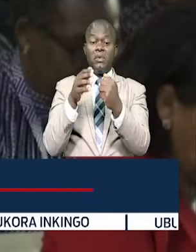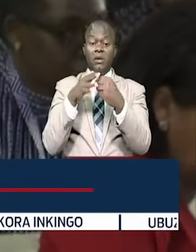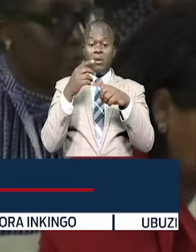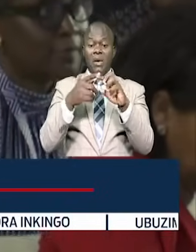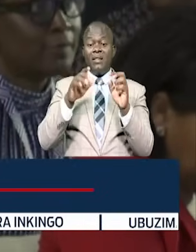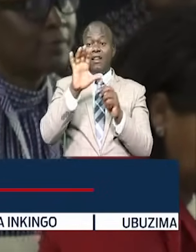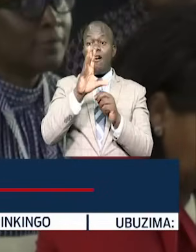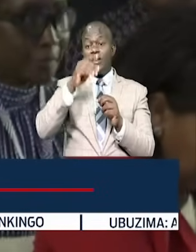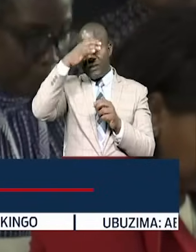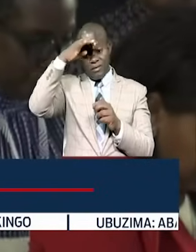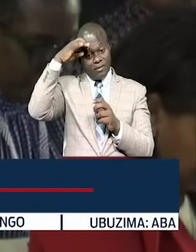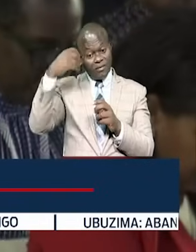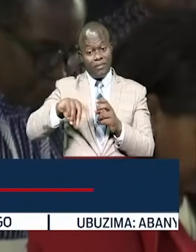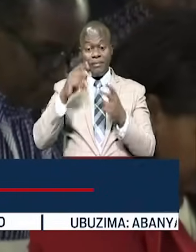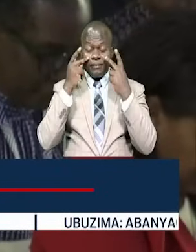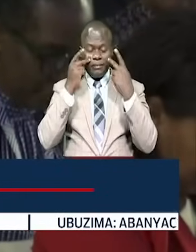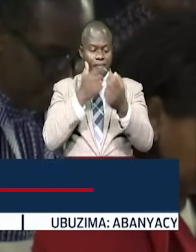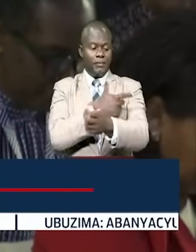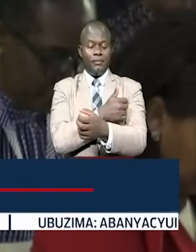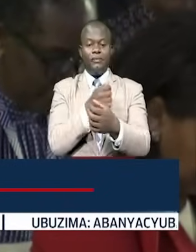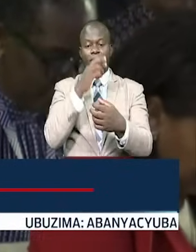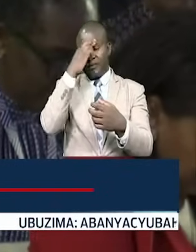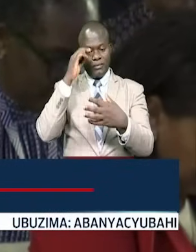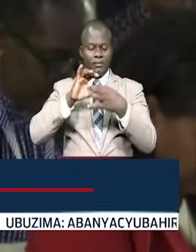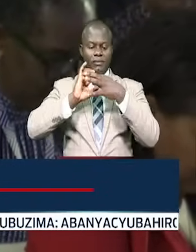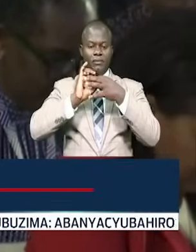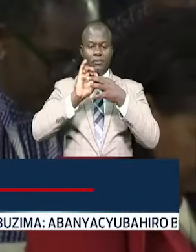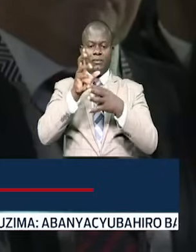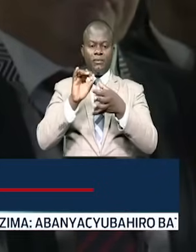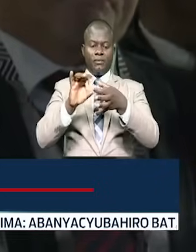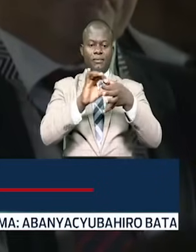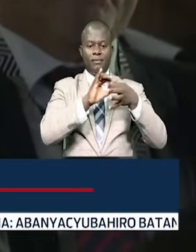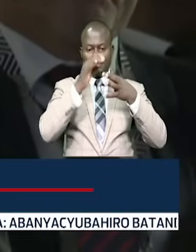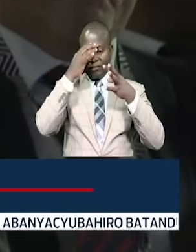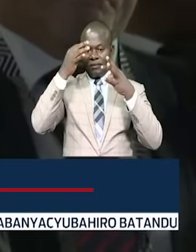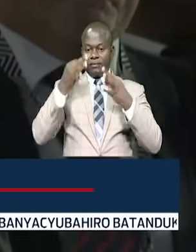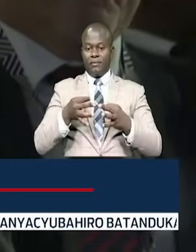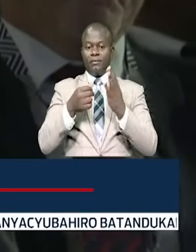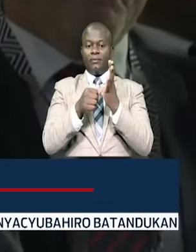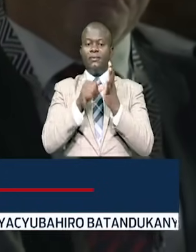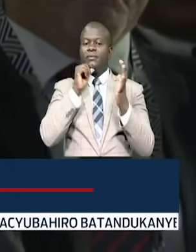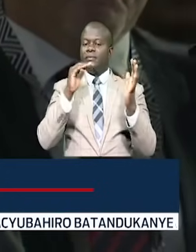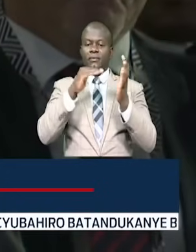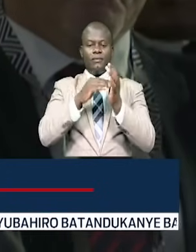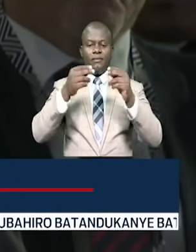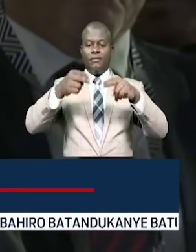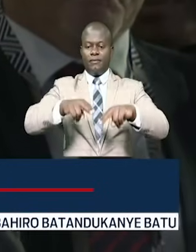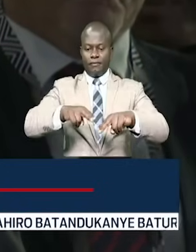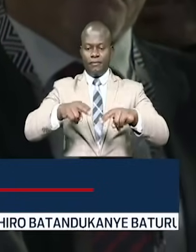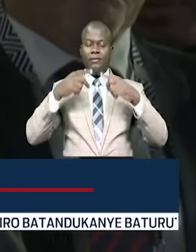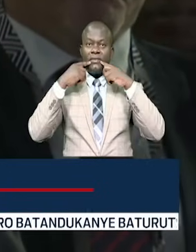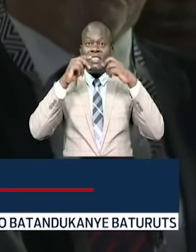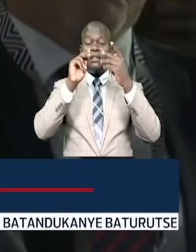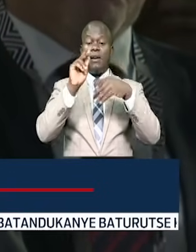ikagorwa no kubona inkingo bituma ku bufatanye n'umuryango wa Afurika yunze ubumwe biyemeza ko iki kibazo kitazongera kubaho. Yavuze ko